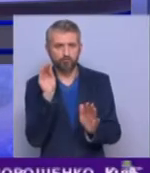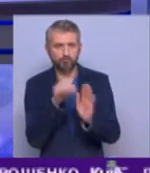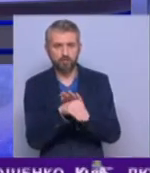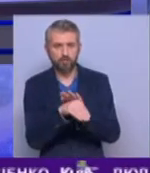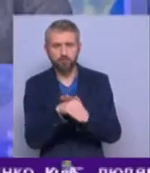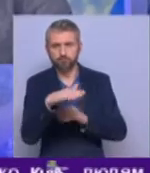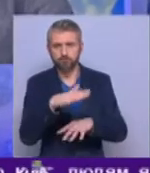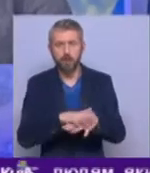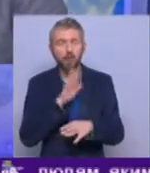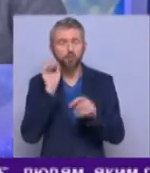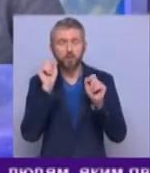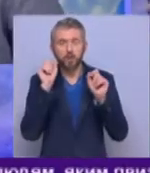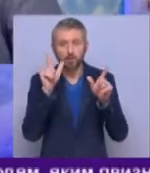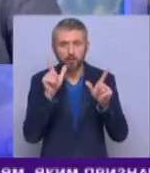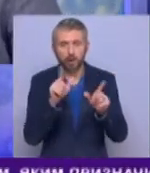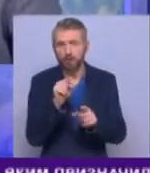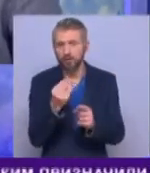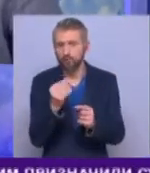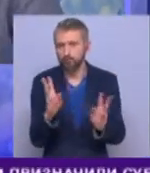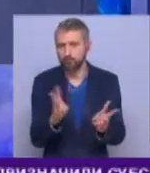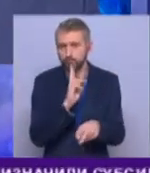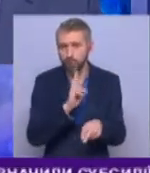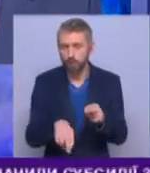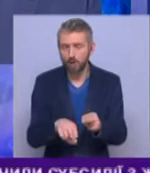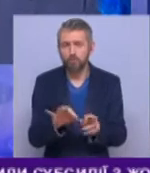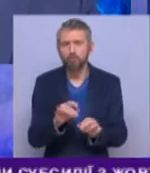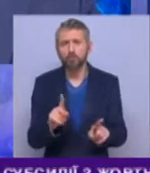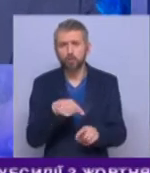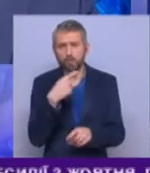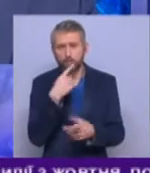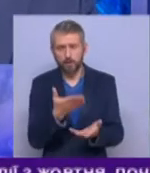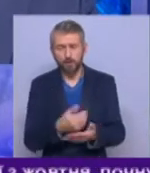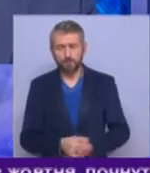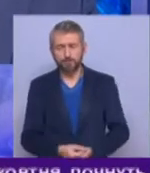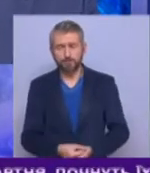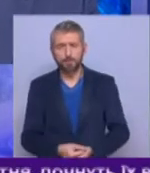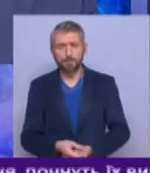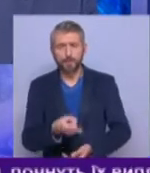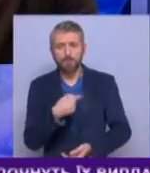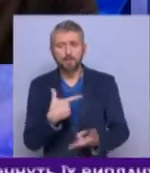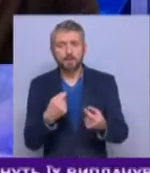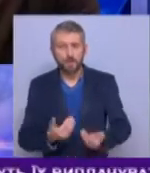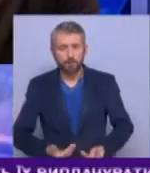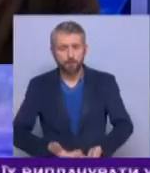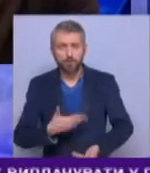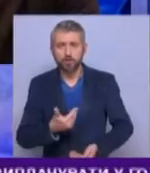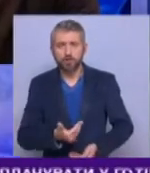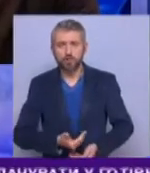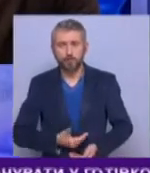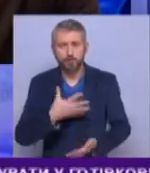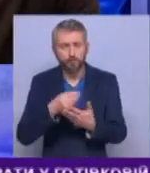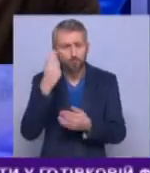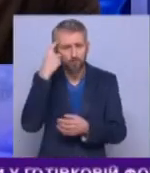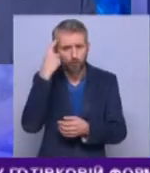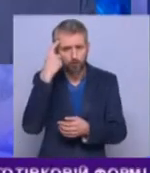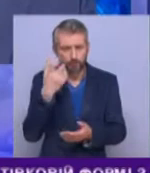сберкасу, ранці прокинулися, а там нічого нема. Про що ви говорите, пане Олеже? Ми де живемо? Ми живемо в мозку в своєму,